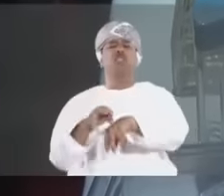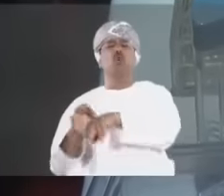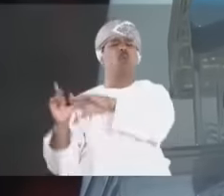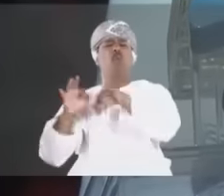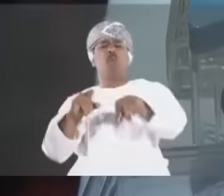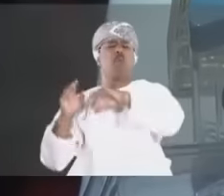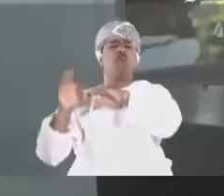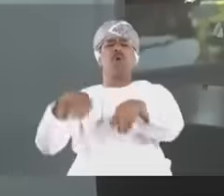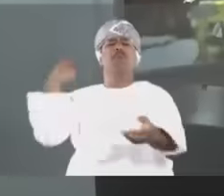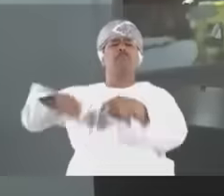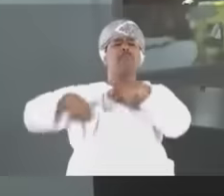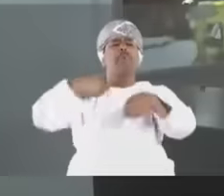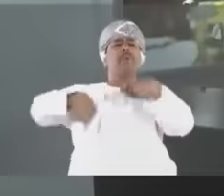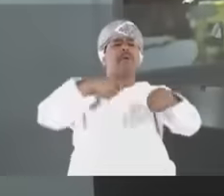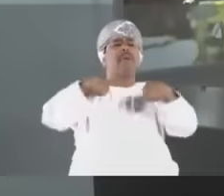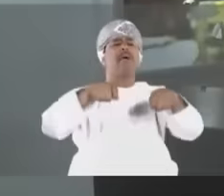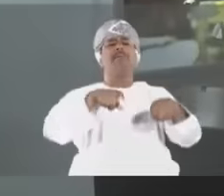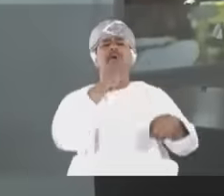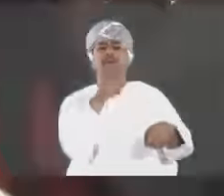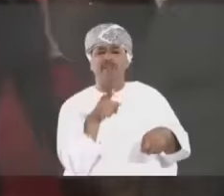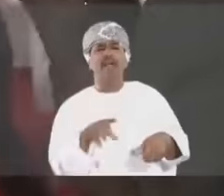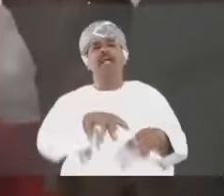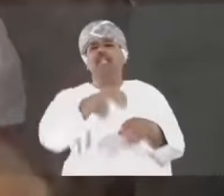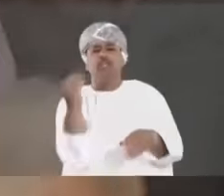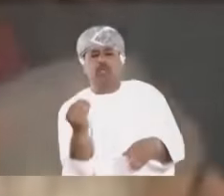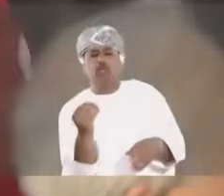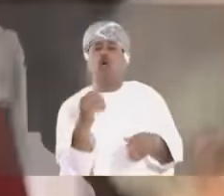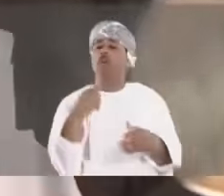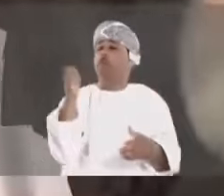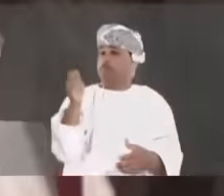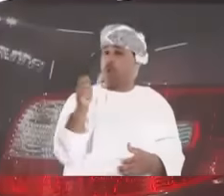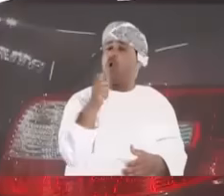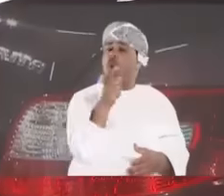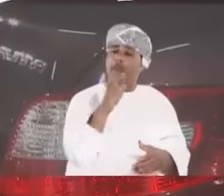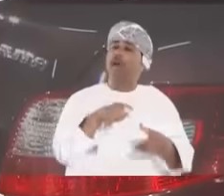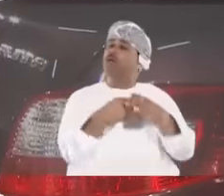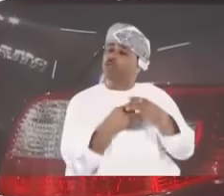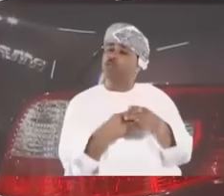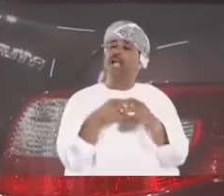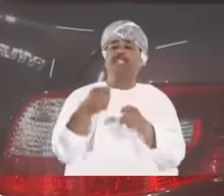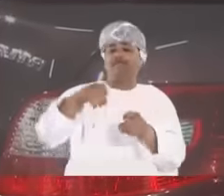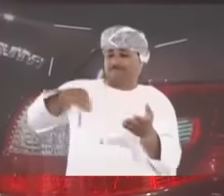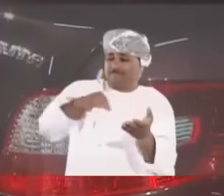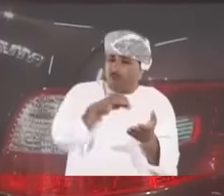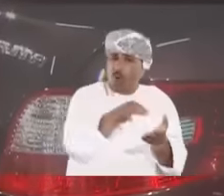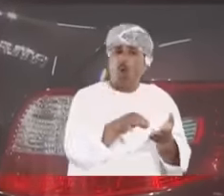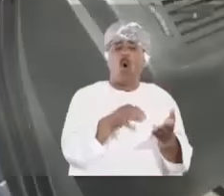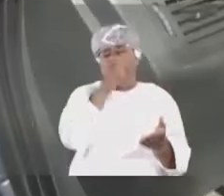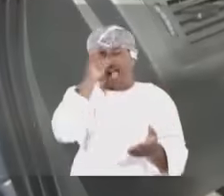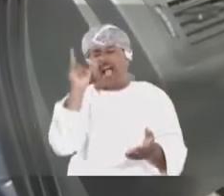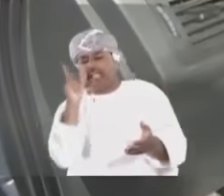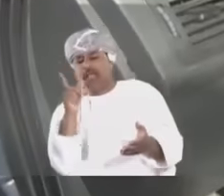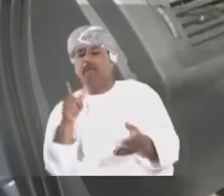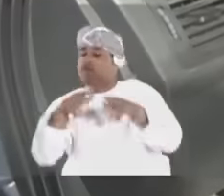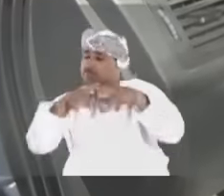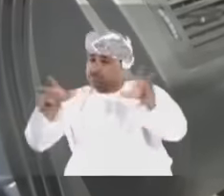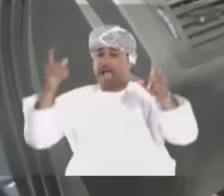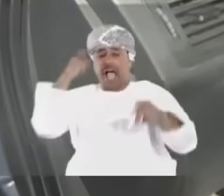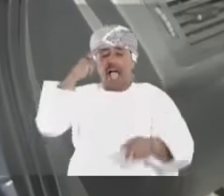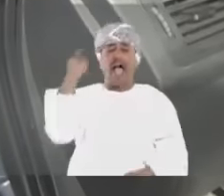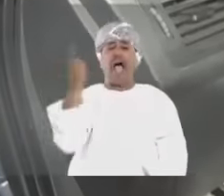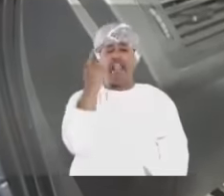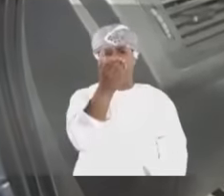على المعروضات المتمثلة في المنتجات العالية الجودة والصناعات اليدوية والتقليدية ذات الشهرة